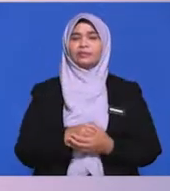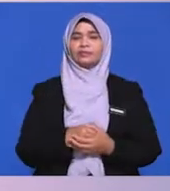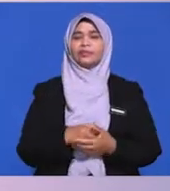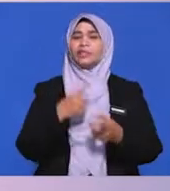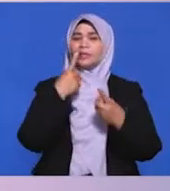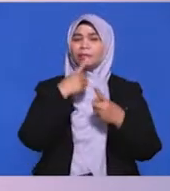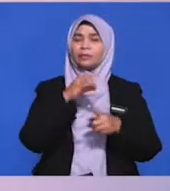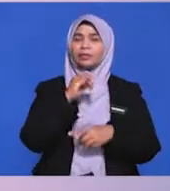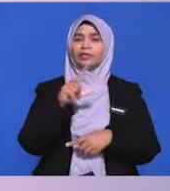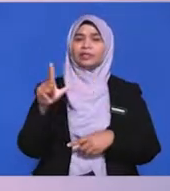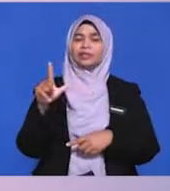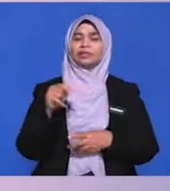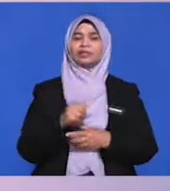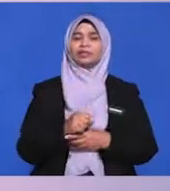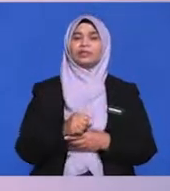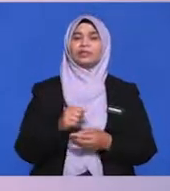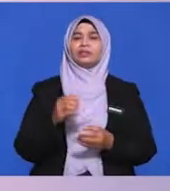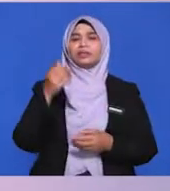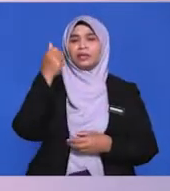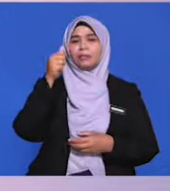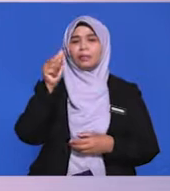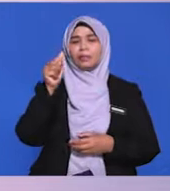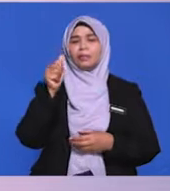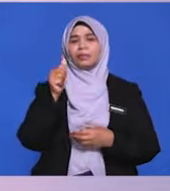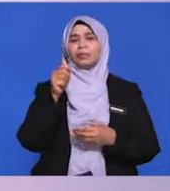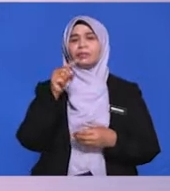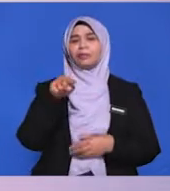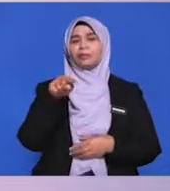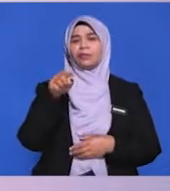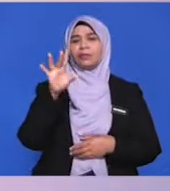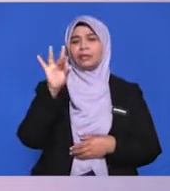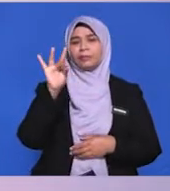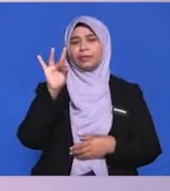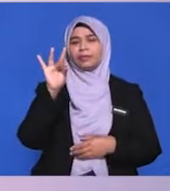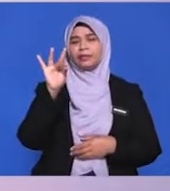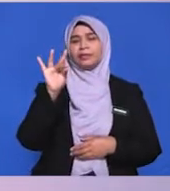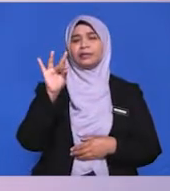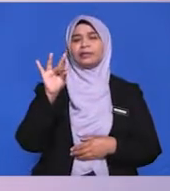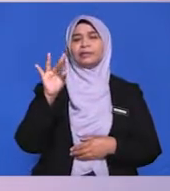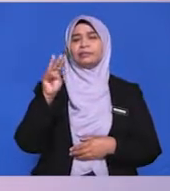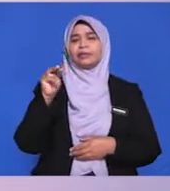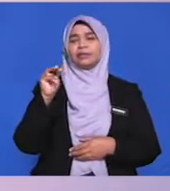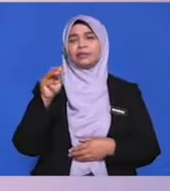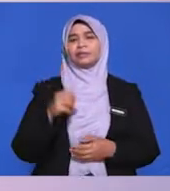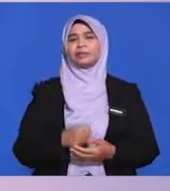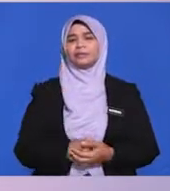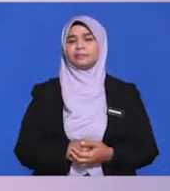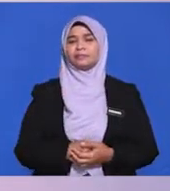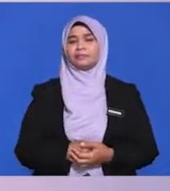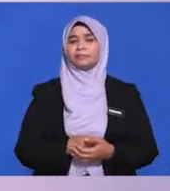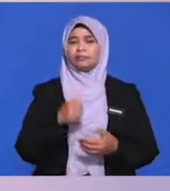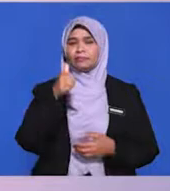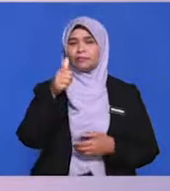jawabannya ialah 10 perpuluhan 8 di terpadu yang